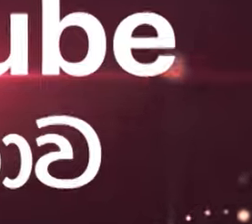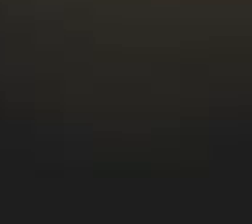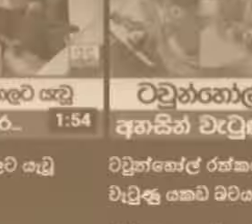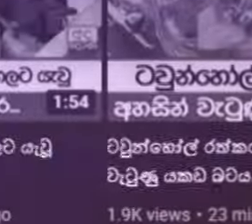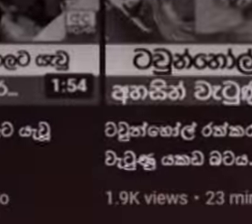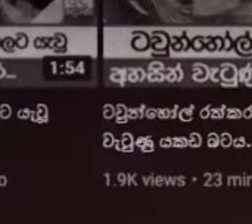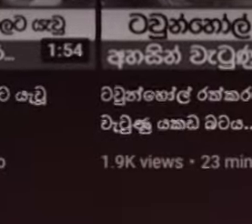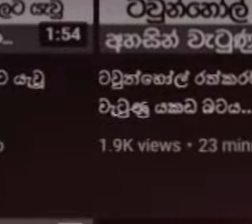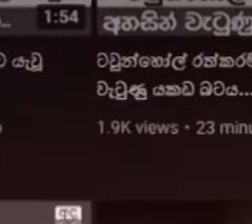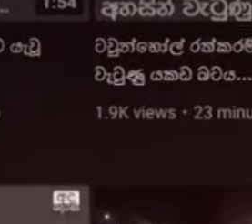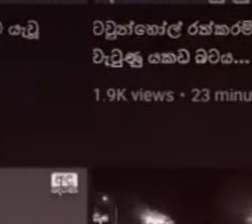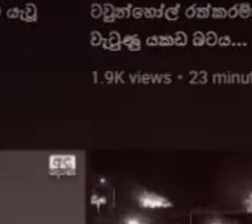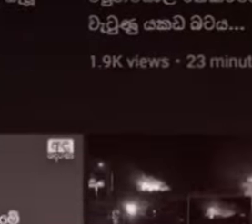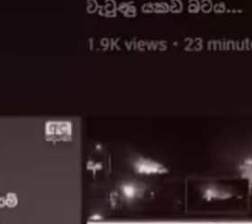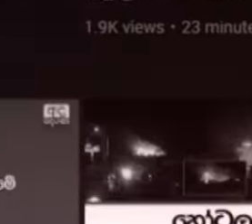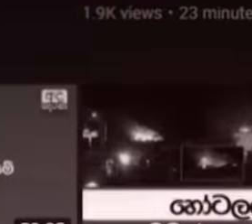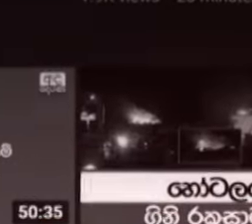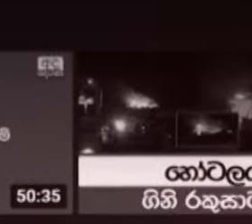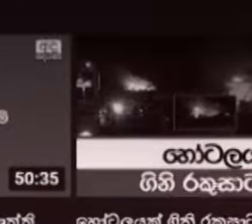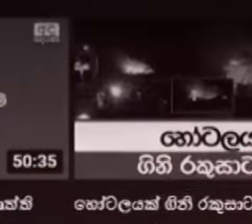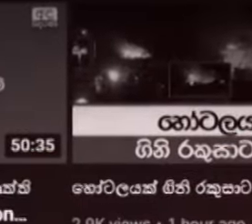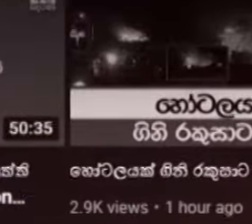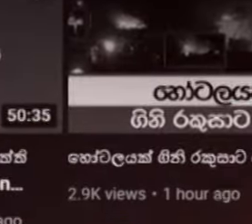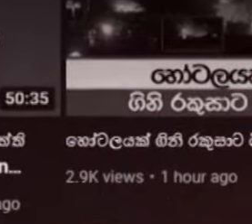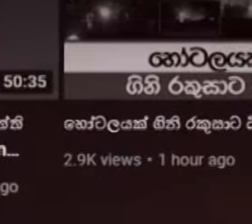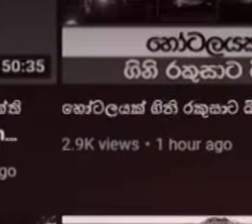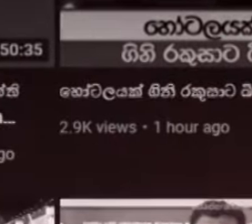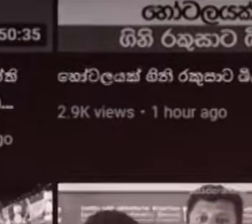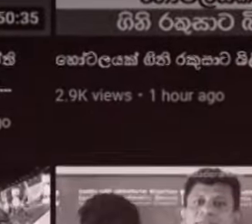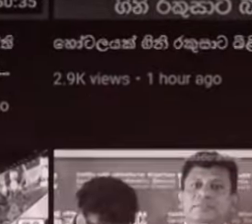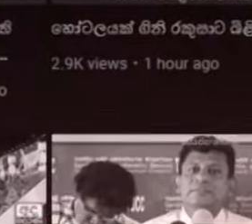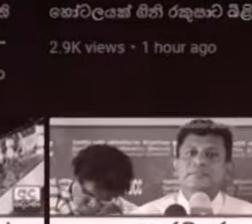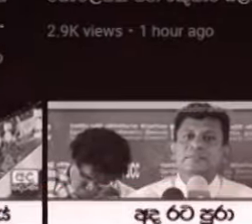නාලිකාව YouTube අද දෙරණ දැන්ම subscribe කරන්න.